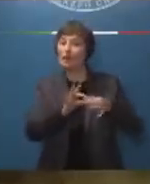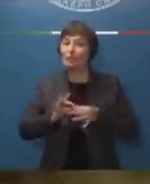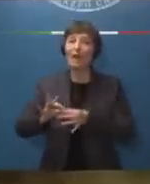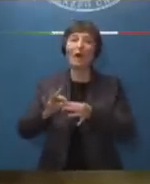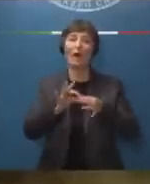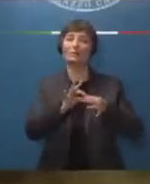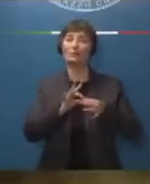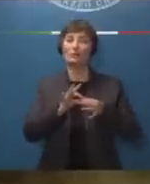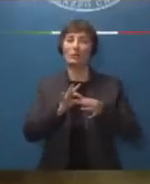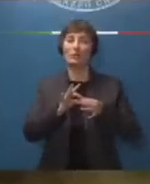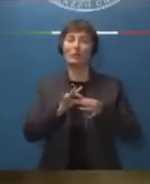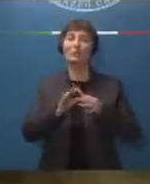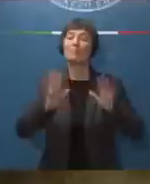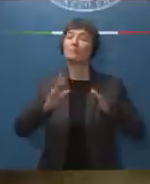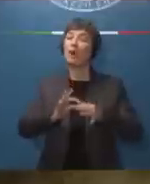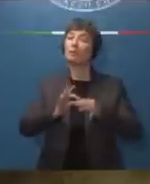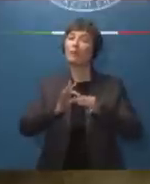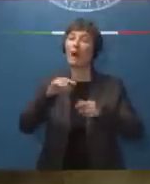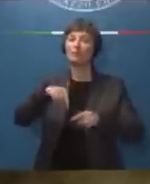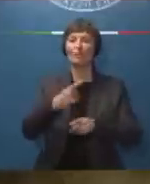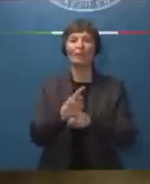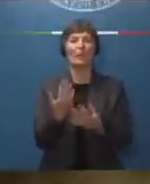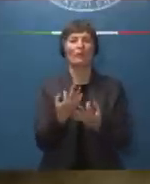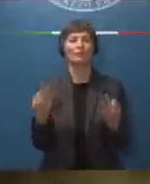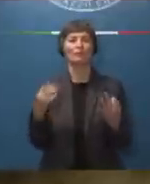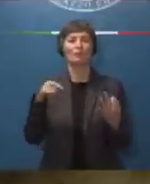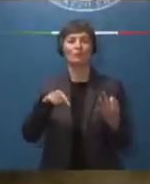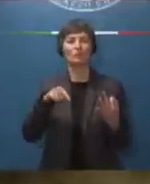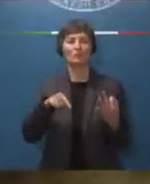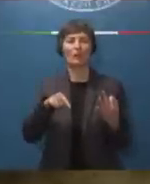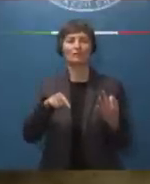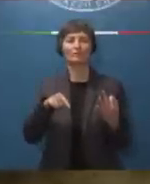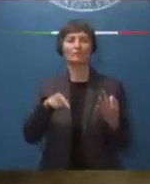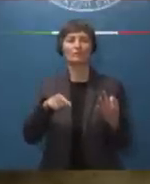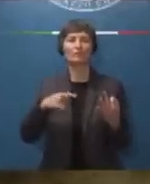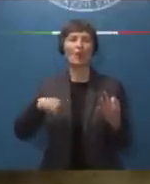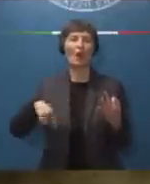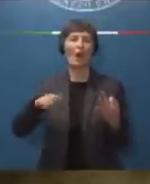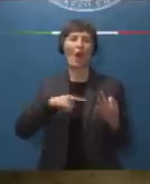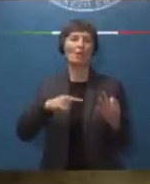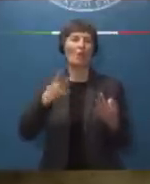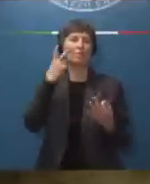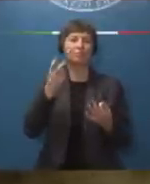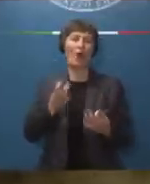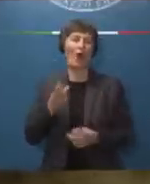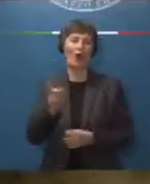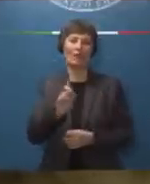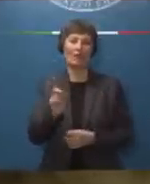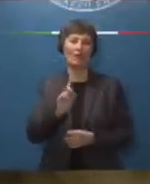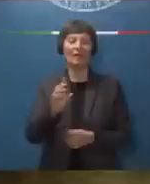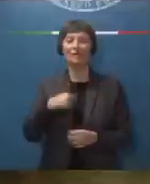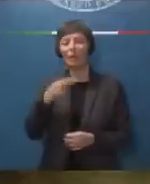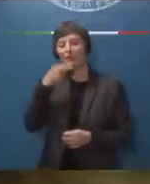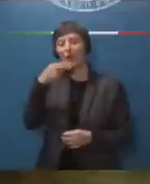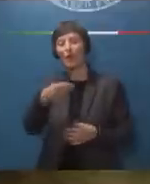Purché sia una pace giusta noi non siamo così ipocriti da chiamare pace